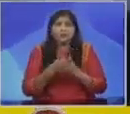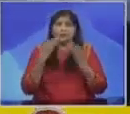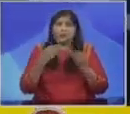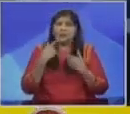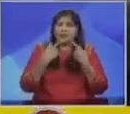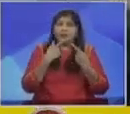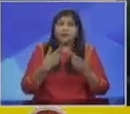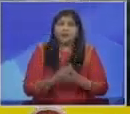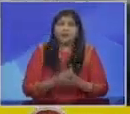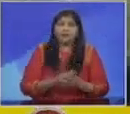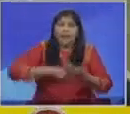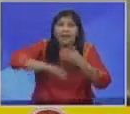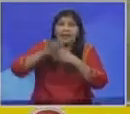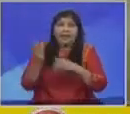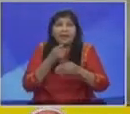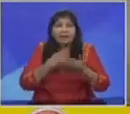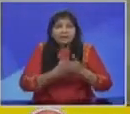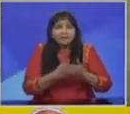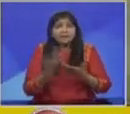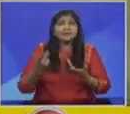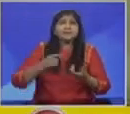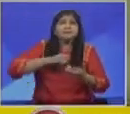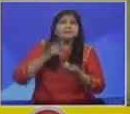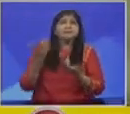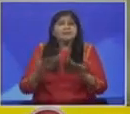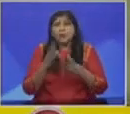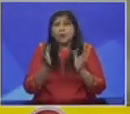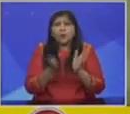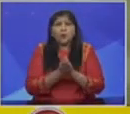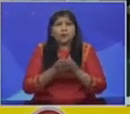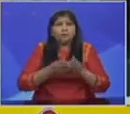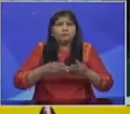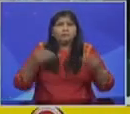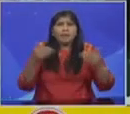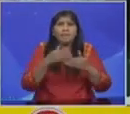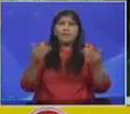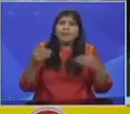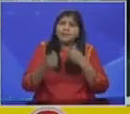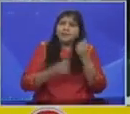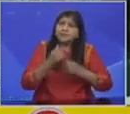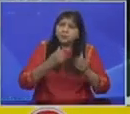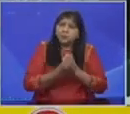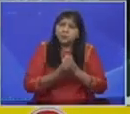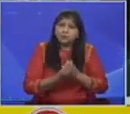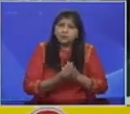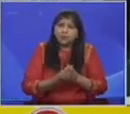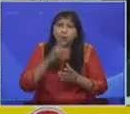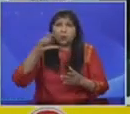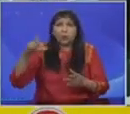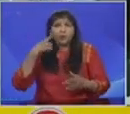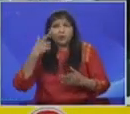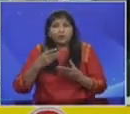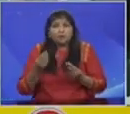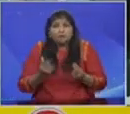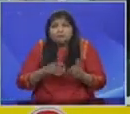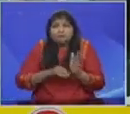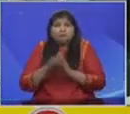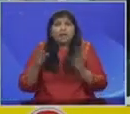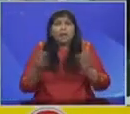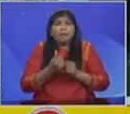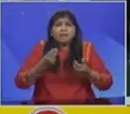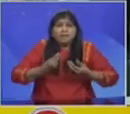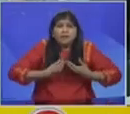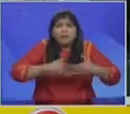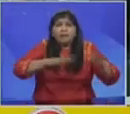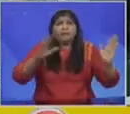है। हमने देखा है कि जिन खेलों में कमेंट्री समृद्ध है उनका प्रचार प्रसार बहुत तेजी